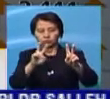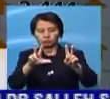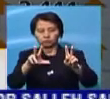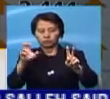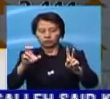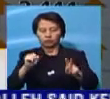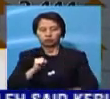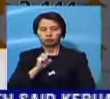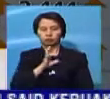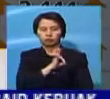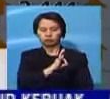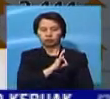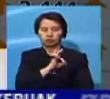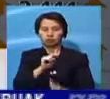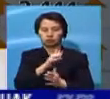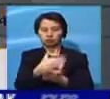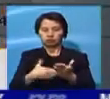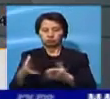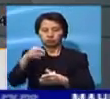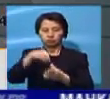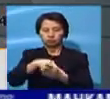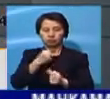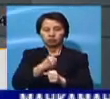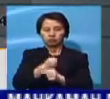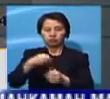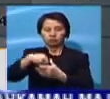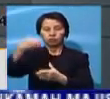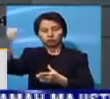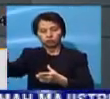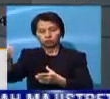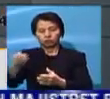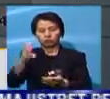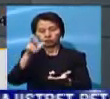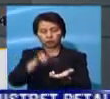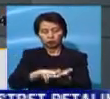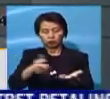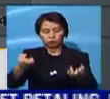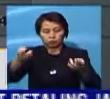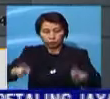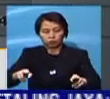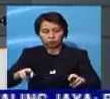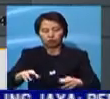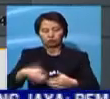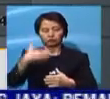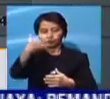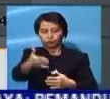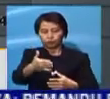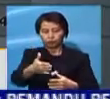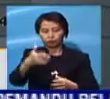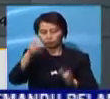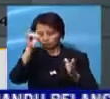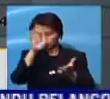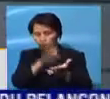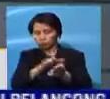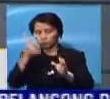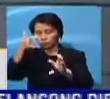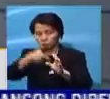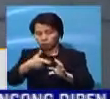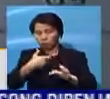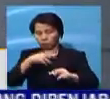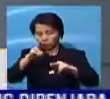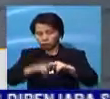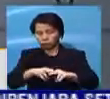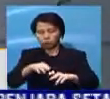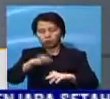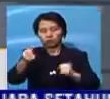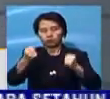tangan, sebahagian besarnya membabitkan pekerja asing berstatus kontrak. Langkah ke hadapan, beliau yakin Petronas berada dalam kedudukan yang